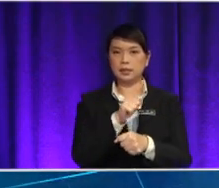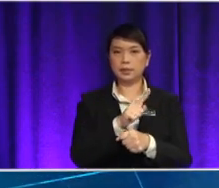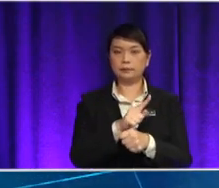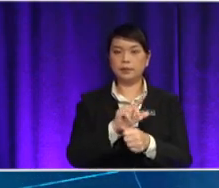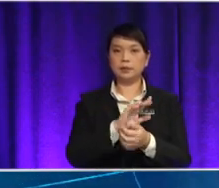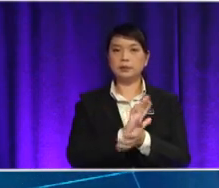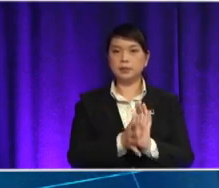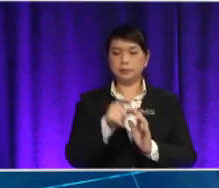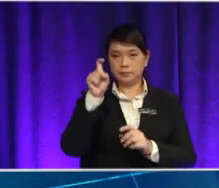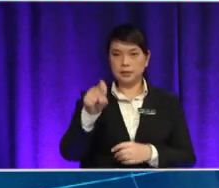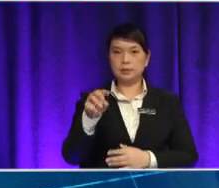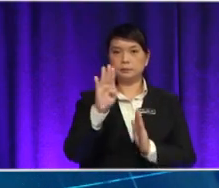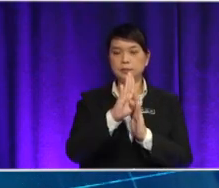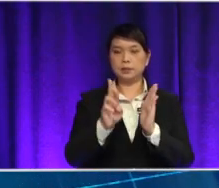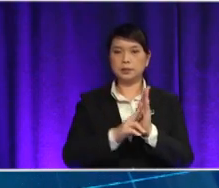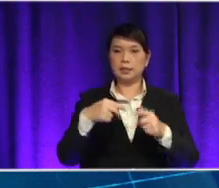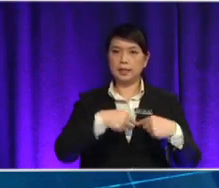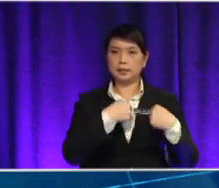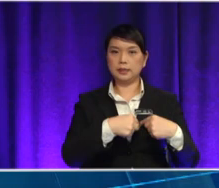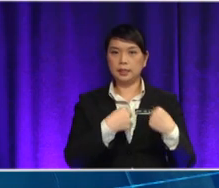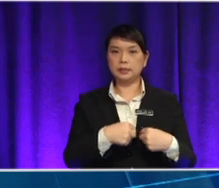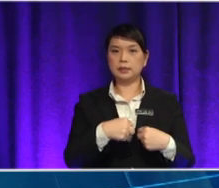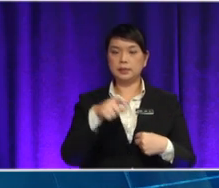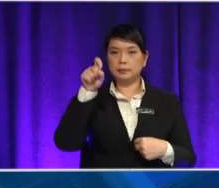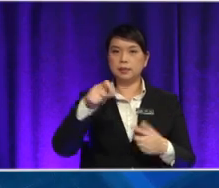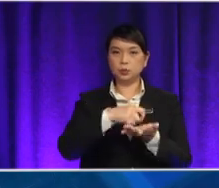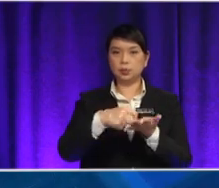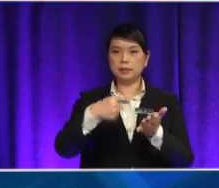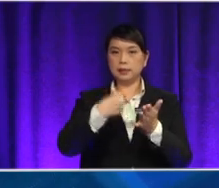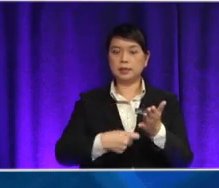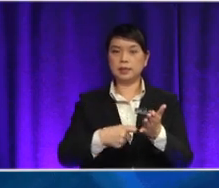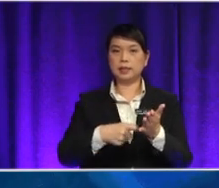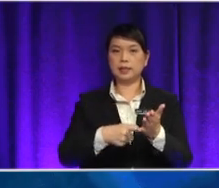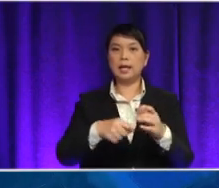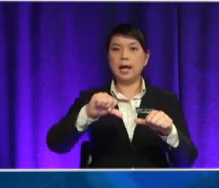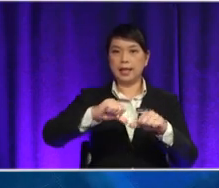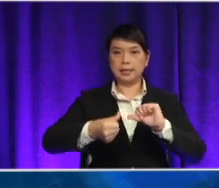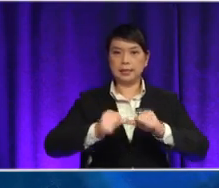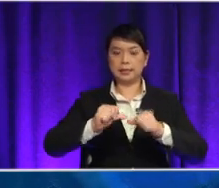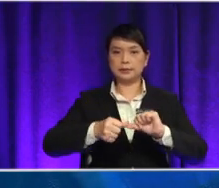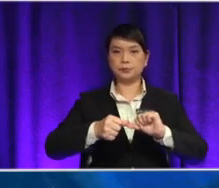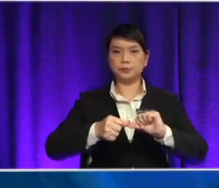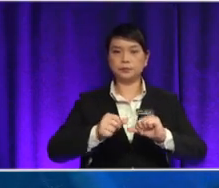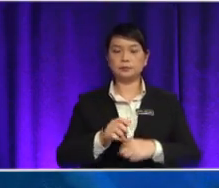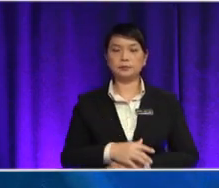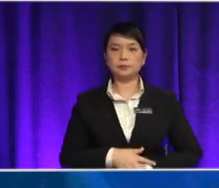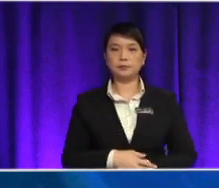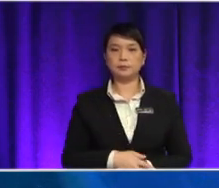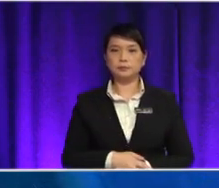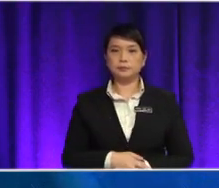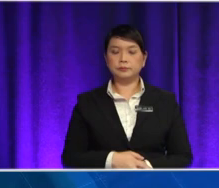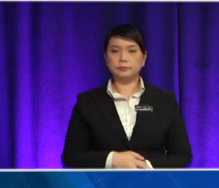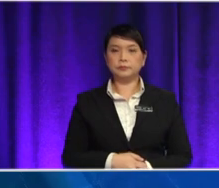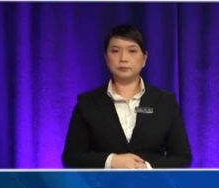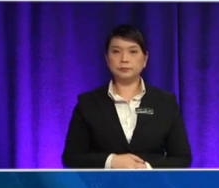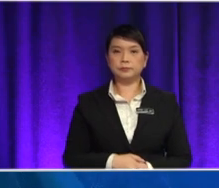Mesti tulis nilai angka. Wajib. Kalau saya kata wajib. Sebab kalau tak tulis, anak-anak tak dapat markah.